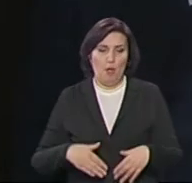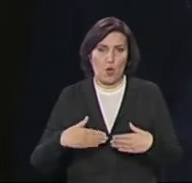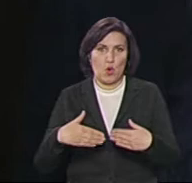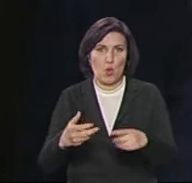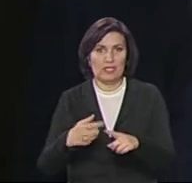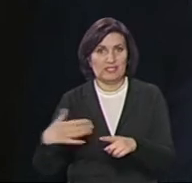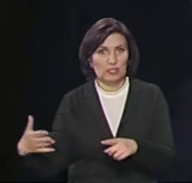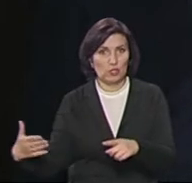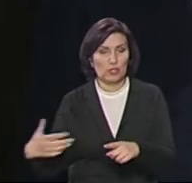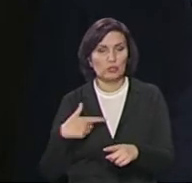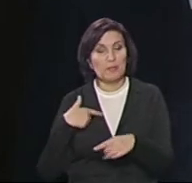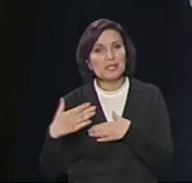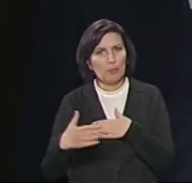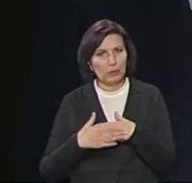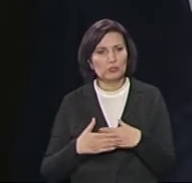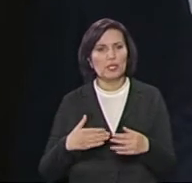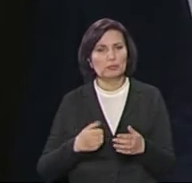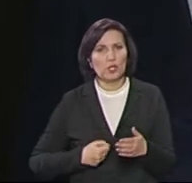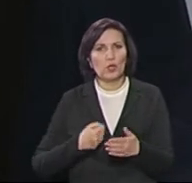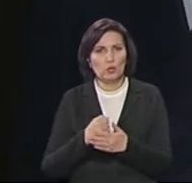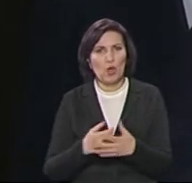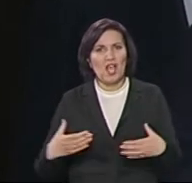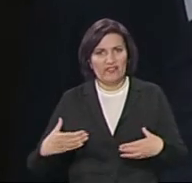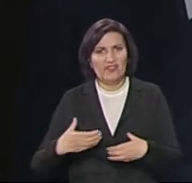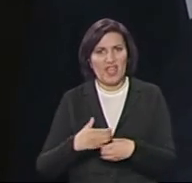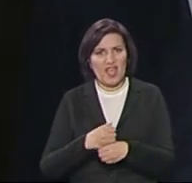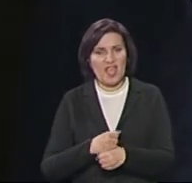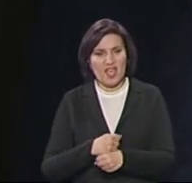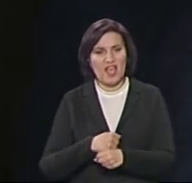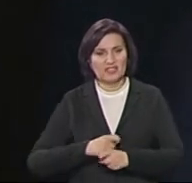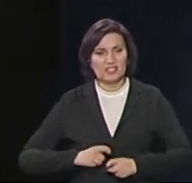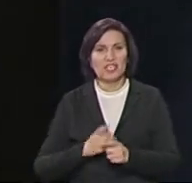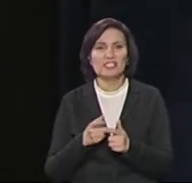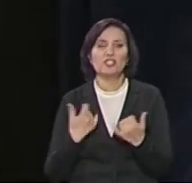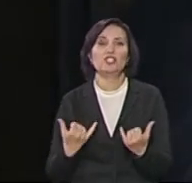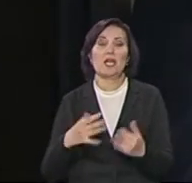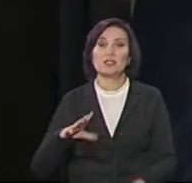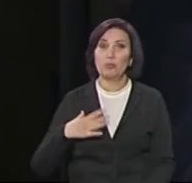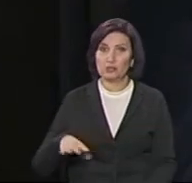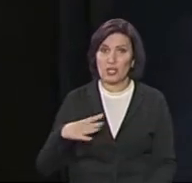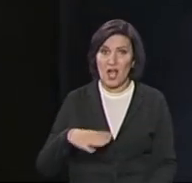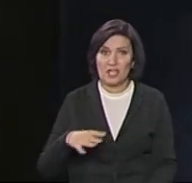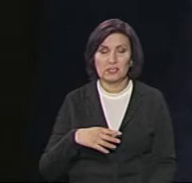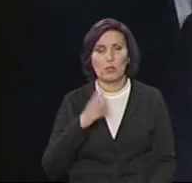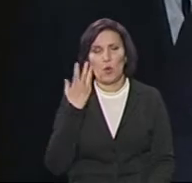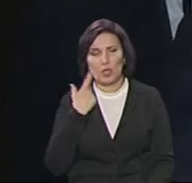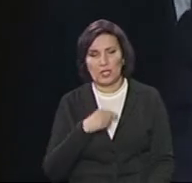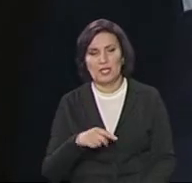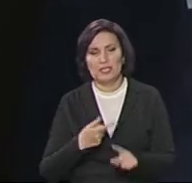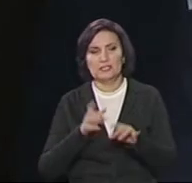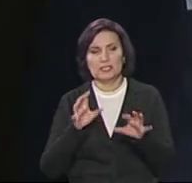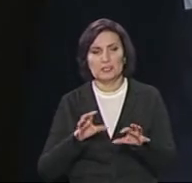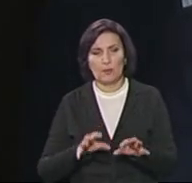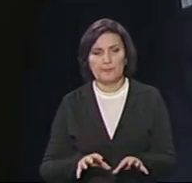цієї сторони, що ми наближаємось до деескалації, ніж зараз почекати, коли цей